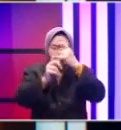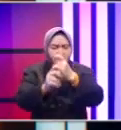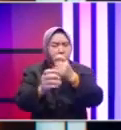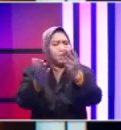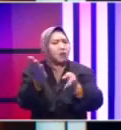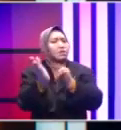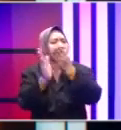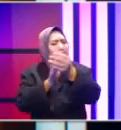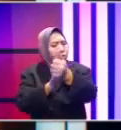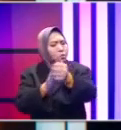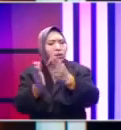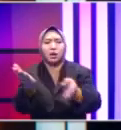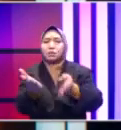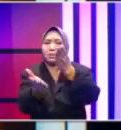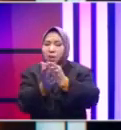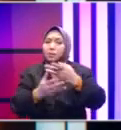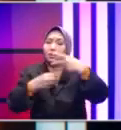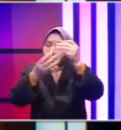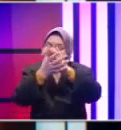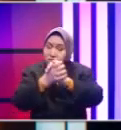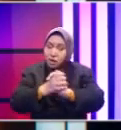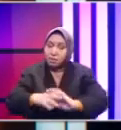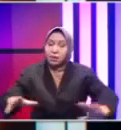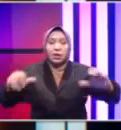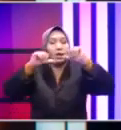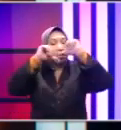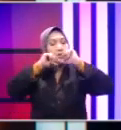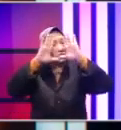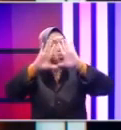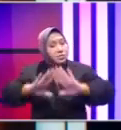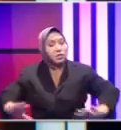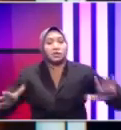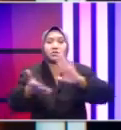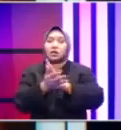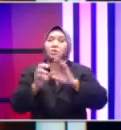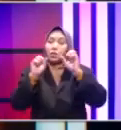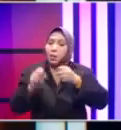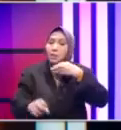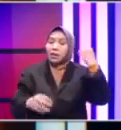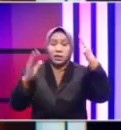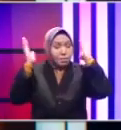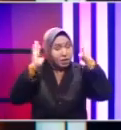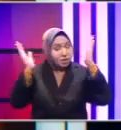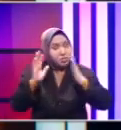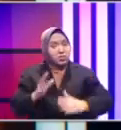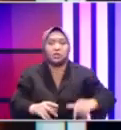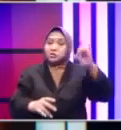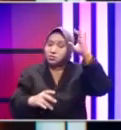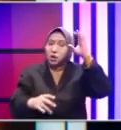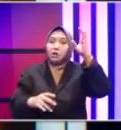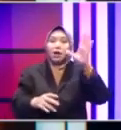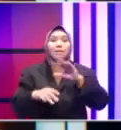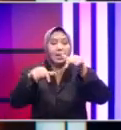dan mengapa memberikan keselamatan dan kesejahteraan agama di ke dapat pulang ke tanah air Insyaallah Huta ada